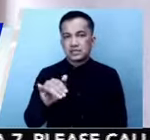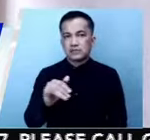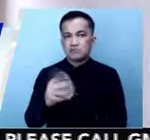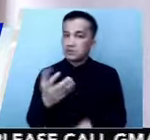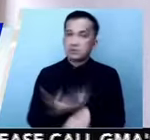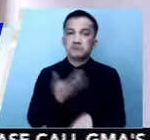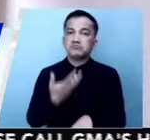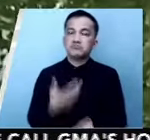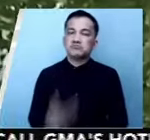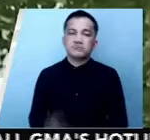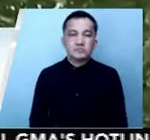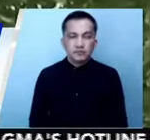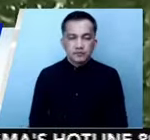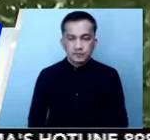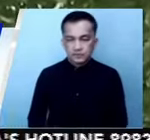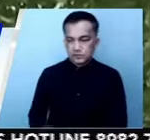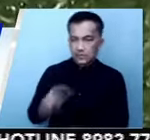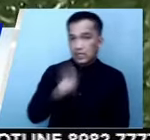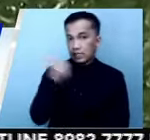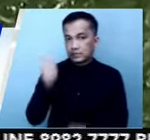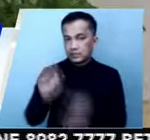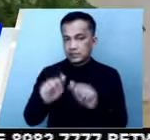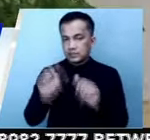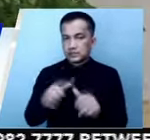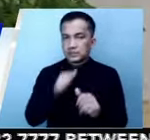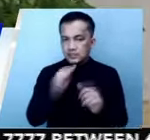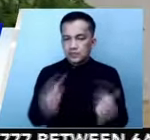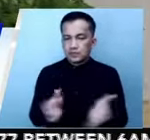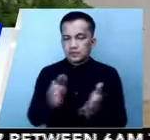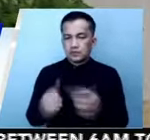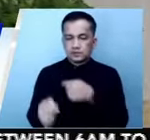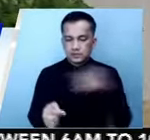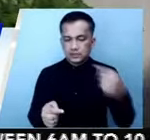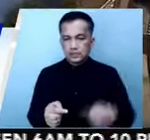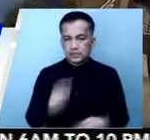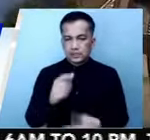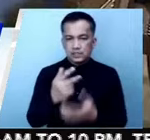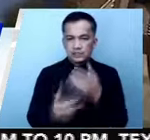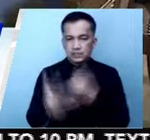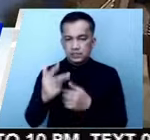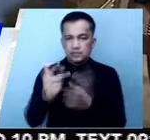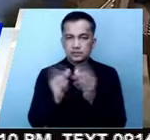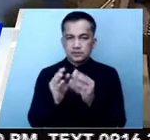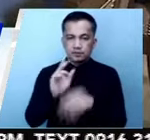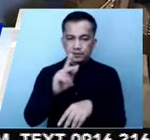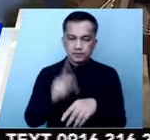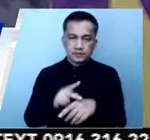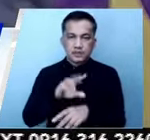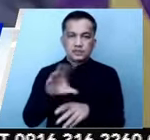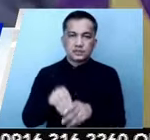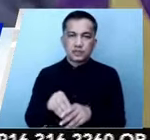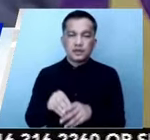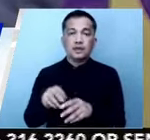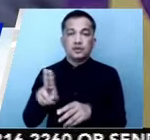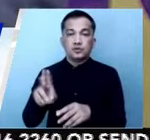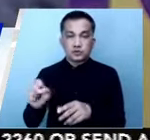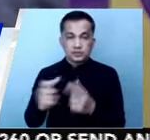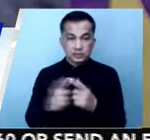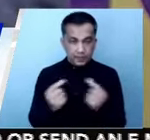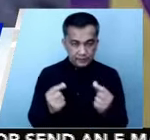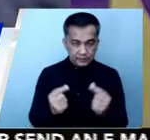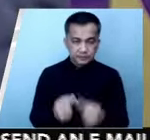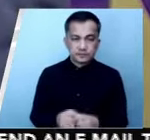Tingin ng iba pang analyst, hindi pang-uudyok sa China ang trilateral summit ng Pilipinas kasama ang US at Japan. Hindi po